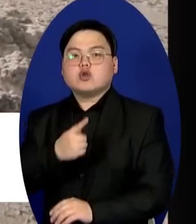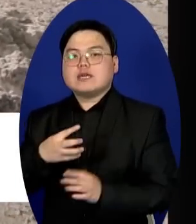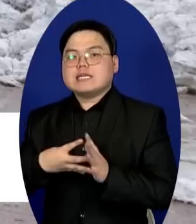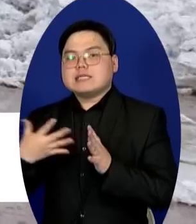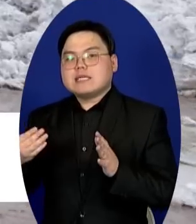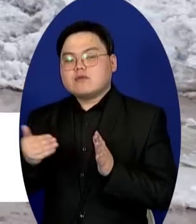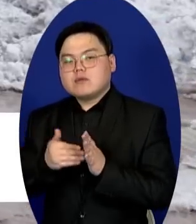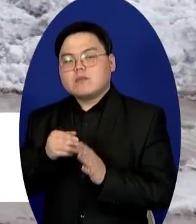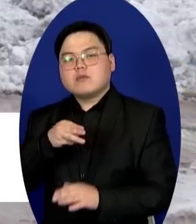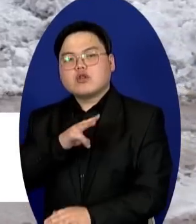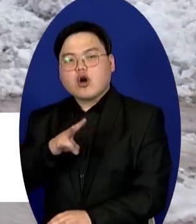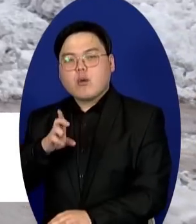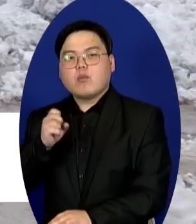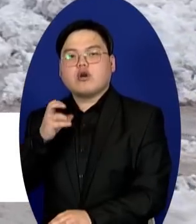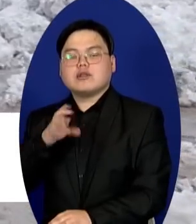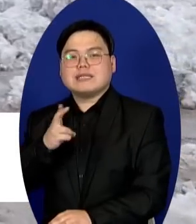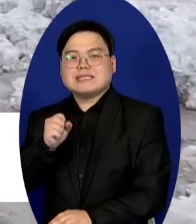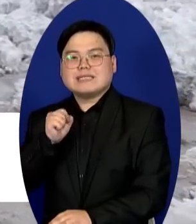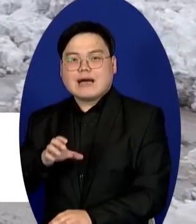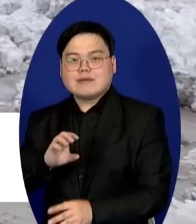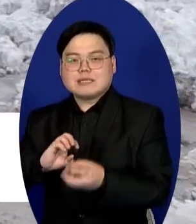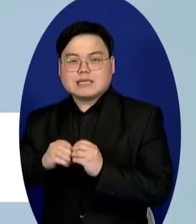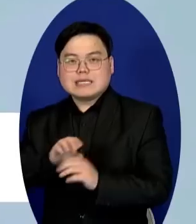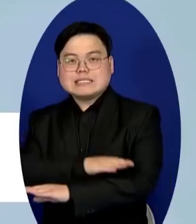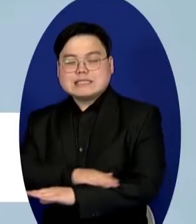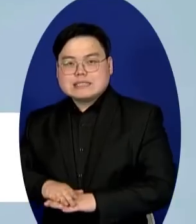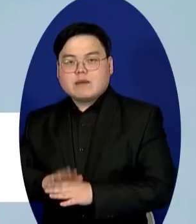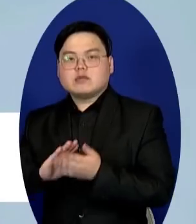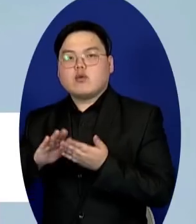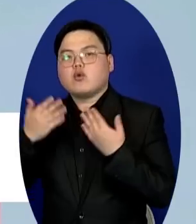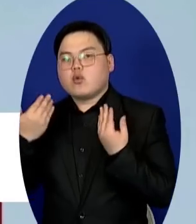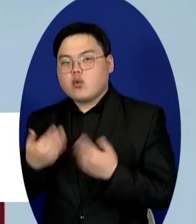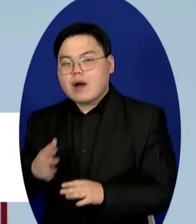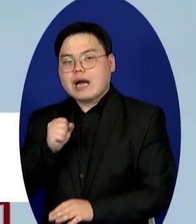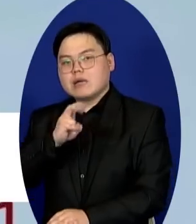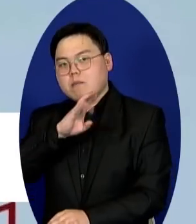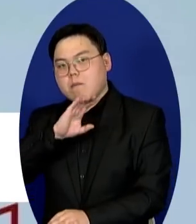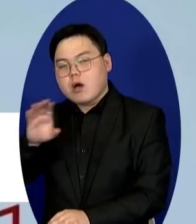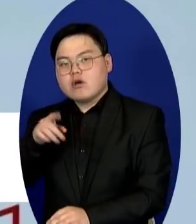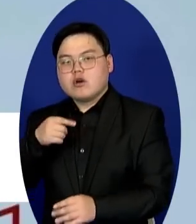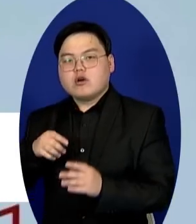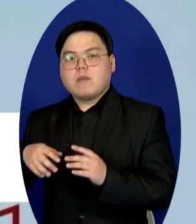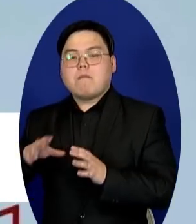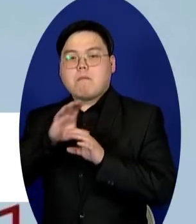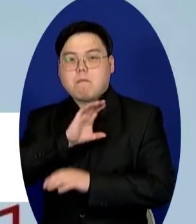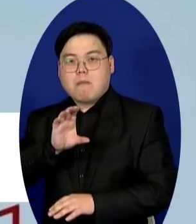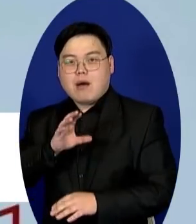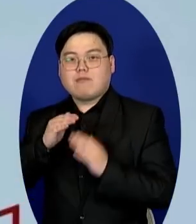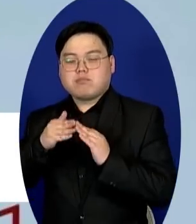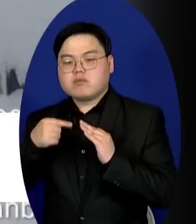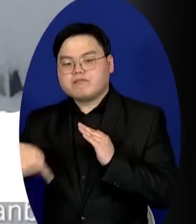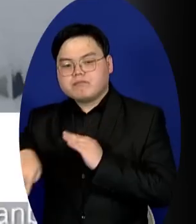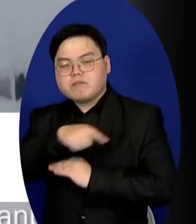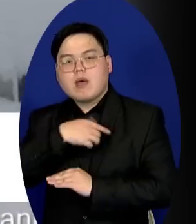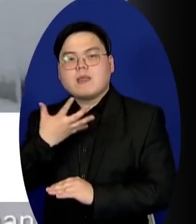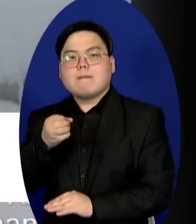42 тонн давс зарцуулж, замын халтрага гулгаанаас сэргийлэх арга хэмжээг авсан байна. Ер нь аж ахуй нэгж байгууллагууд ойр орчмынхаа 50 метр хүртэлх